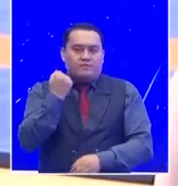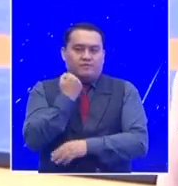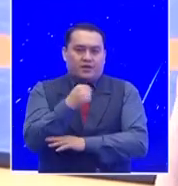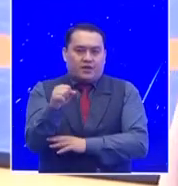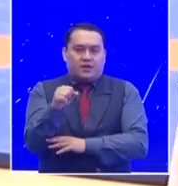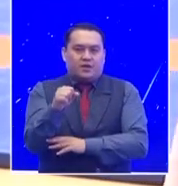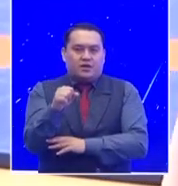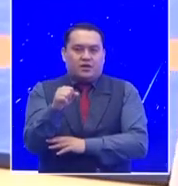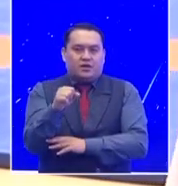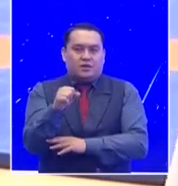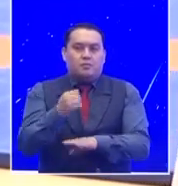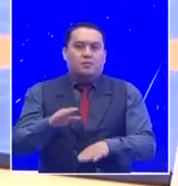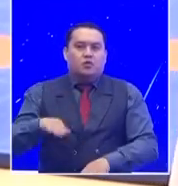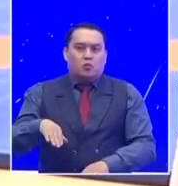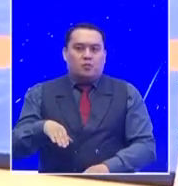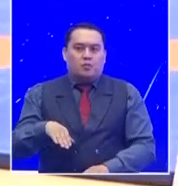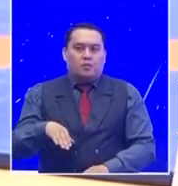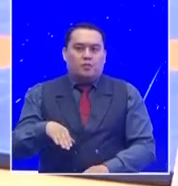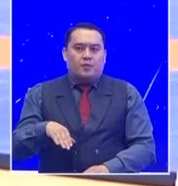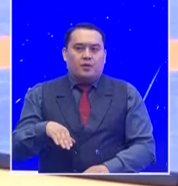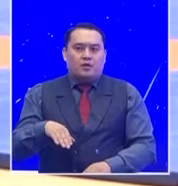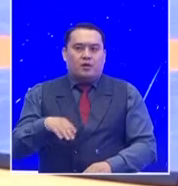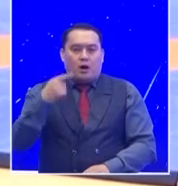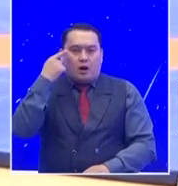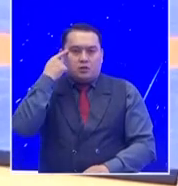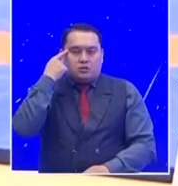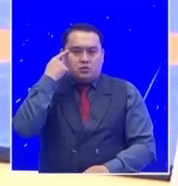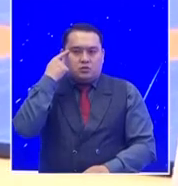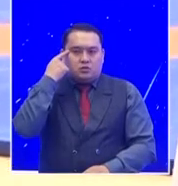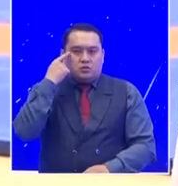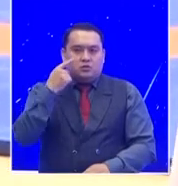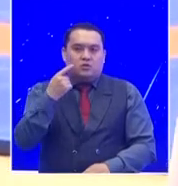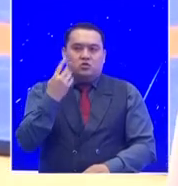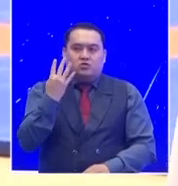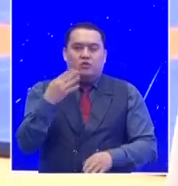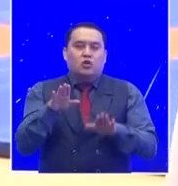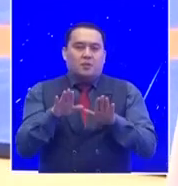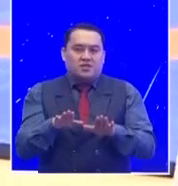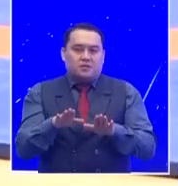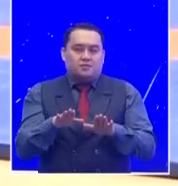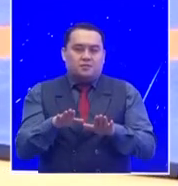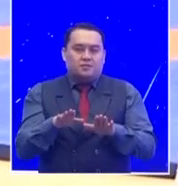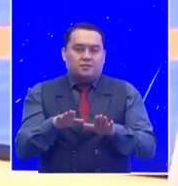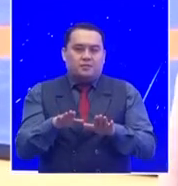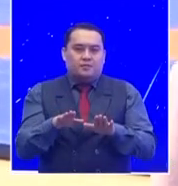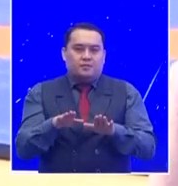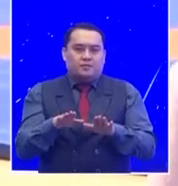там, потом поехала в Азию. Заняла там 4-е место.